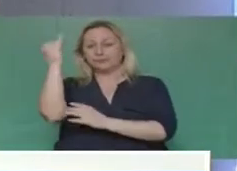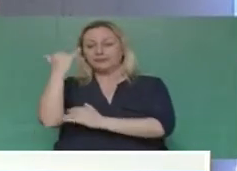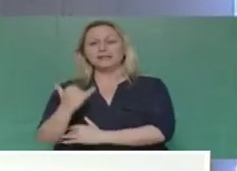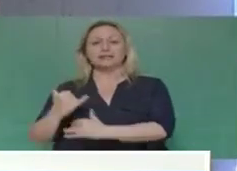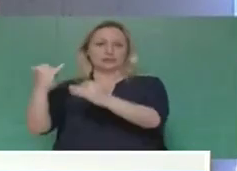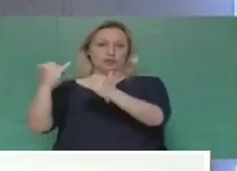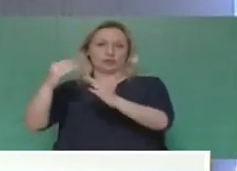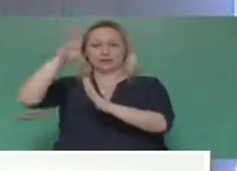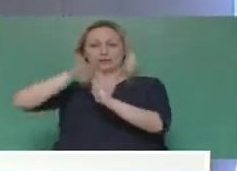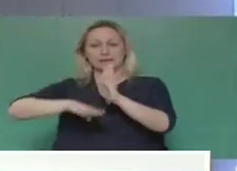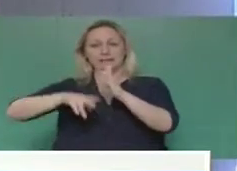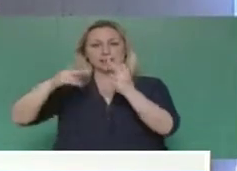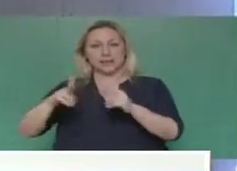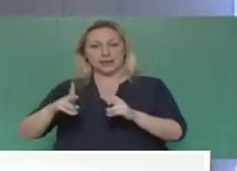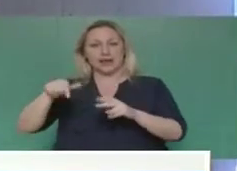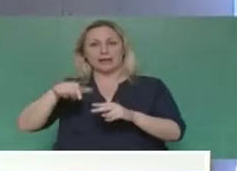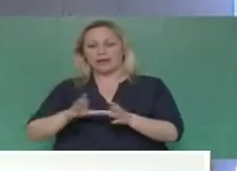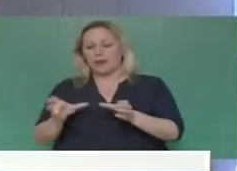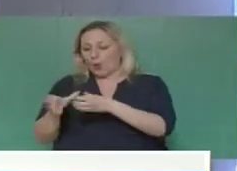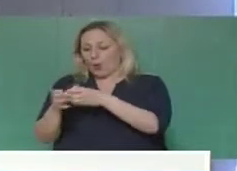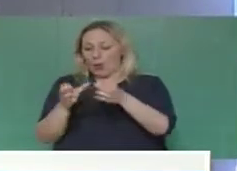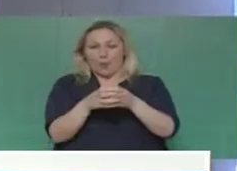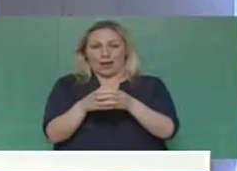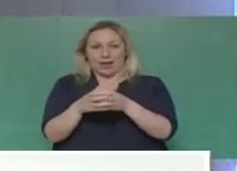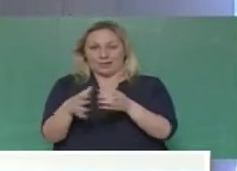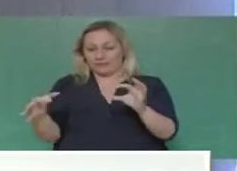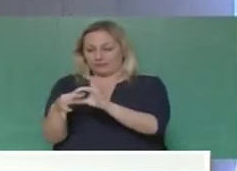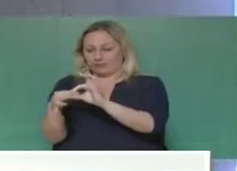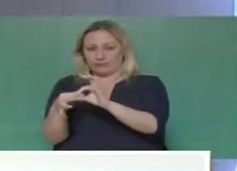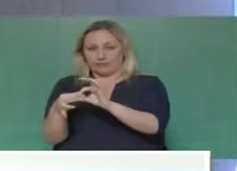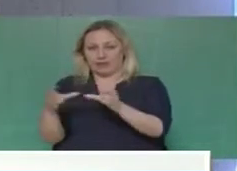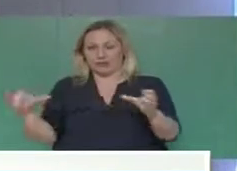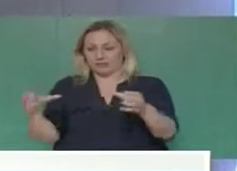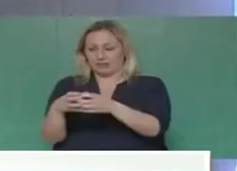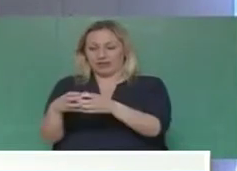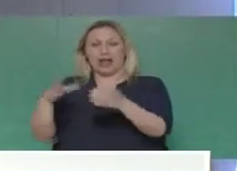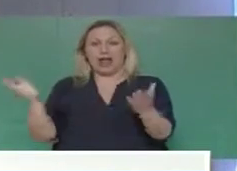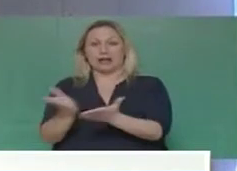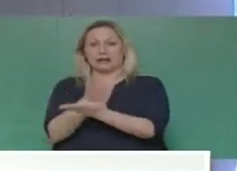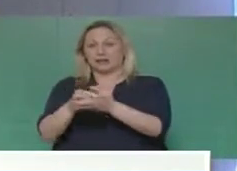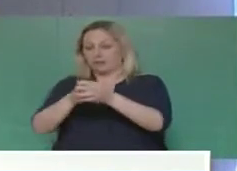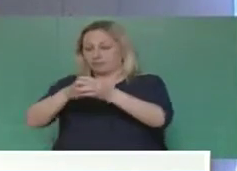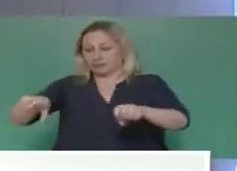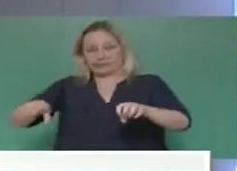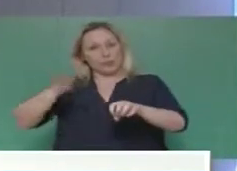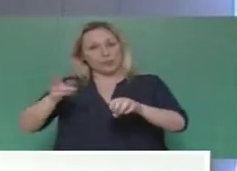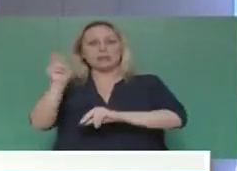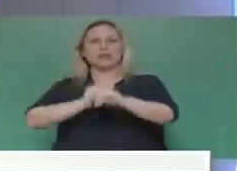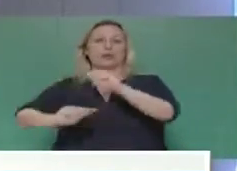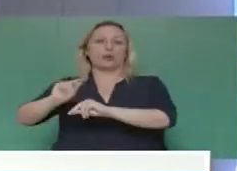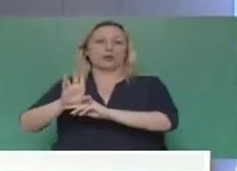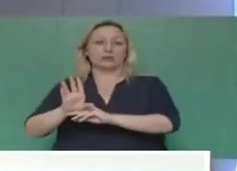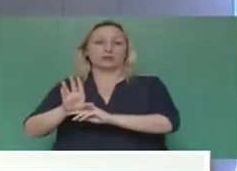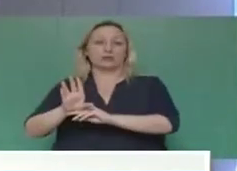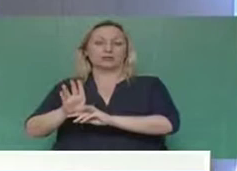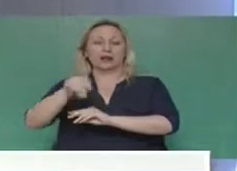κύριοι συνάδελφοι, όταν αυτοί οι συνασπισμοί διαλύονται, υπόθηκε και προηγουμένως, υπάρχει η λύση της προσφυγής στις κάλπες. Στους Δήμους και